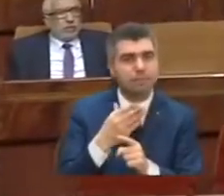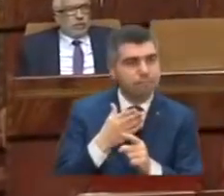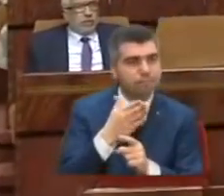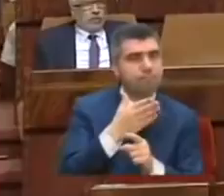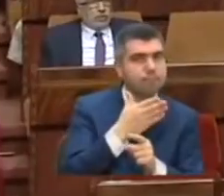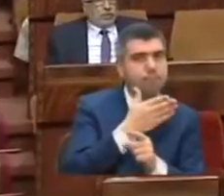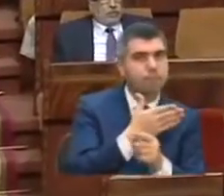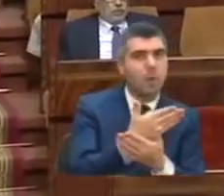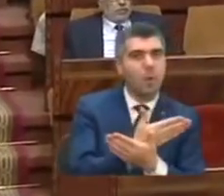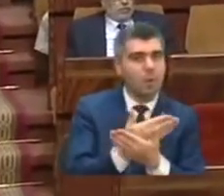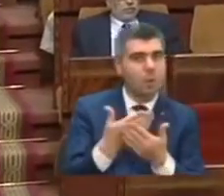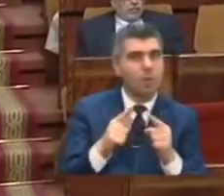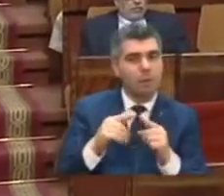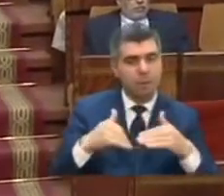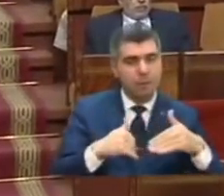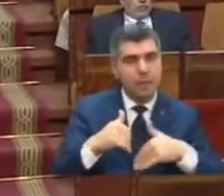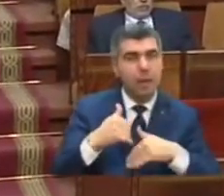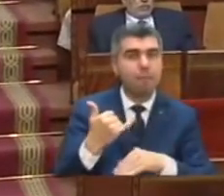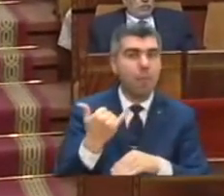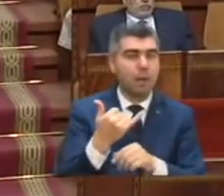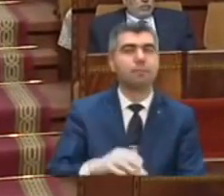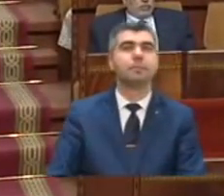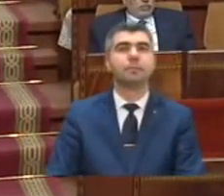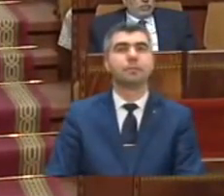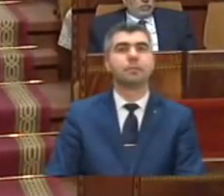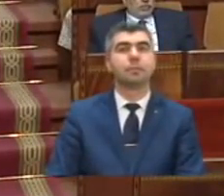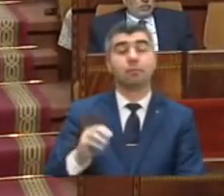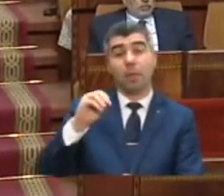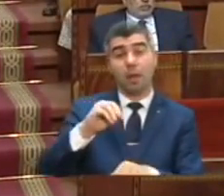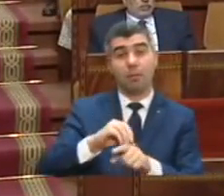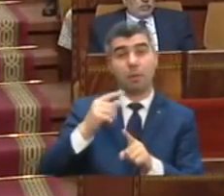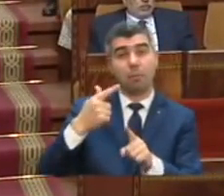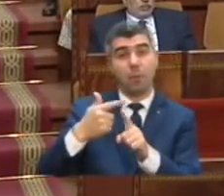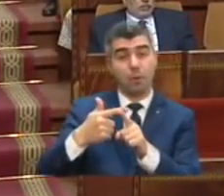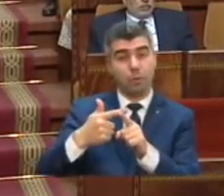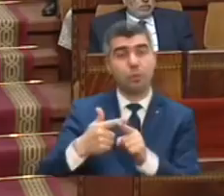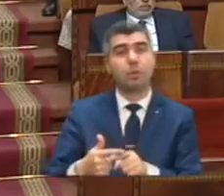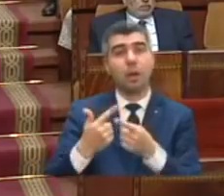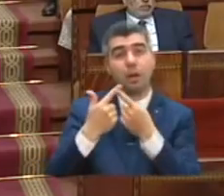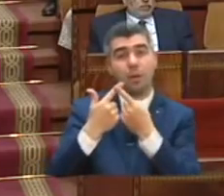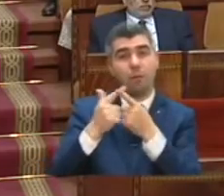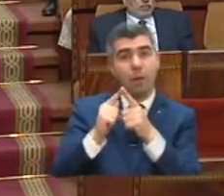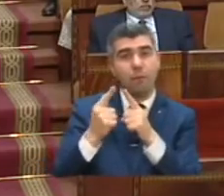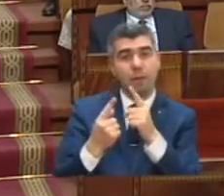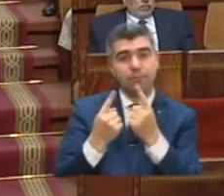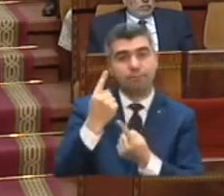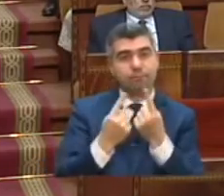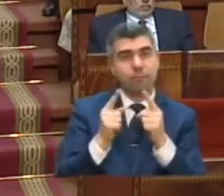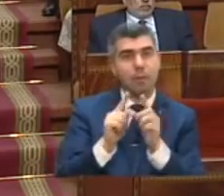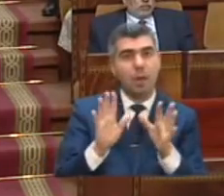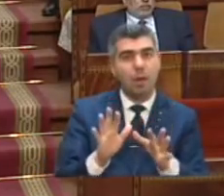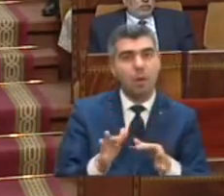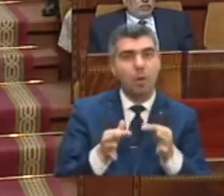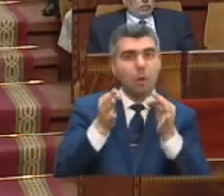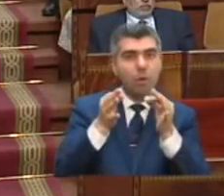النقل مصادر الدخل، ولكن لابد كما قلتم سيد الوزير أن نسجل مجموعة من الملاحظات ومجموعة من التوصيات